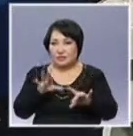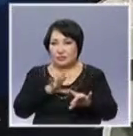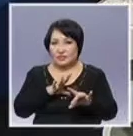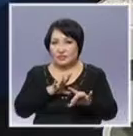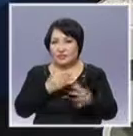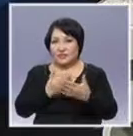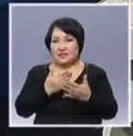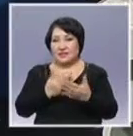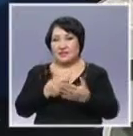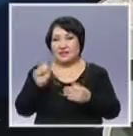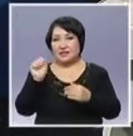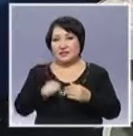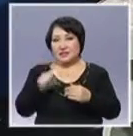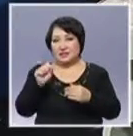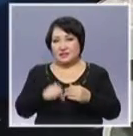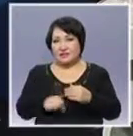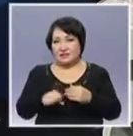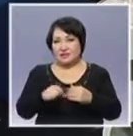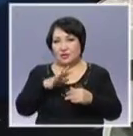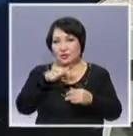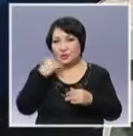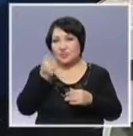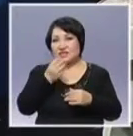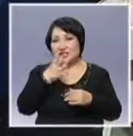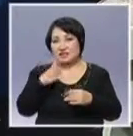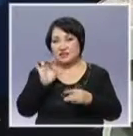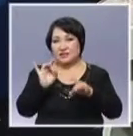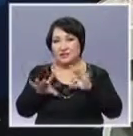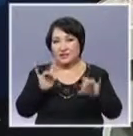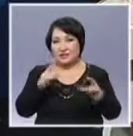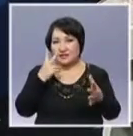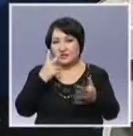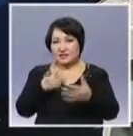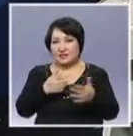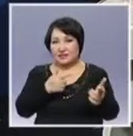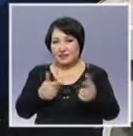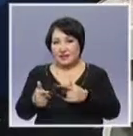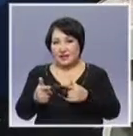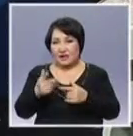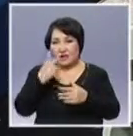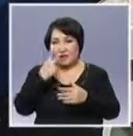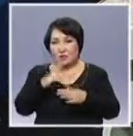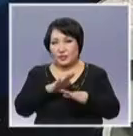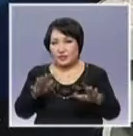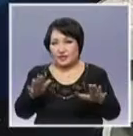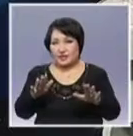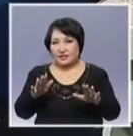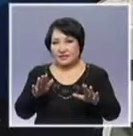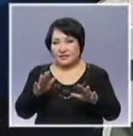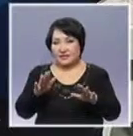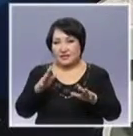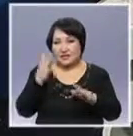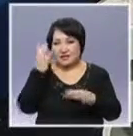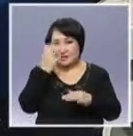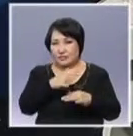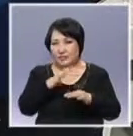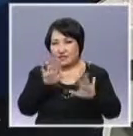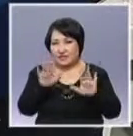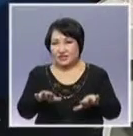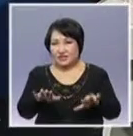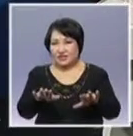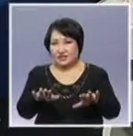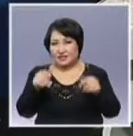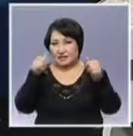үлкен жақсы жарнамасын жасайды да, көрінбейтін жаңағы көзге ілінбейтін жеріне жазып қояды. Алкогольсіз